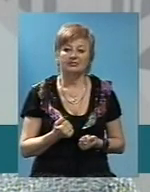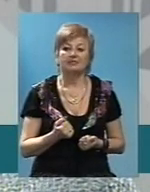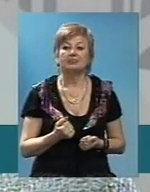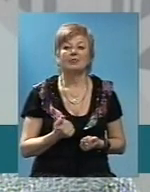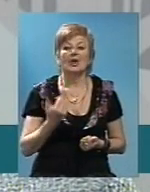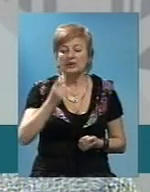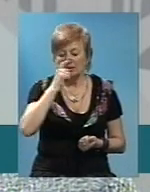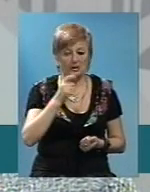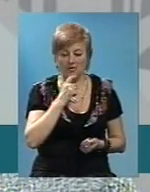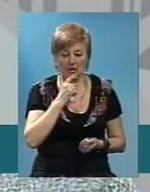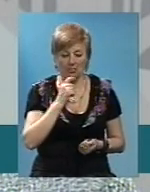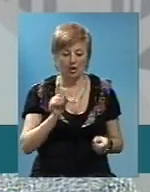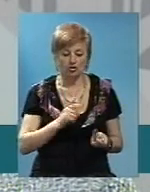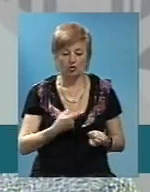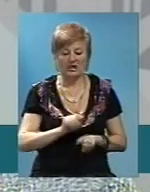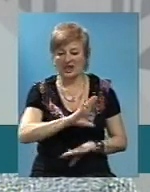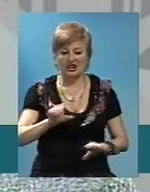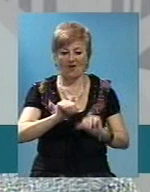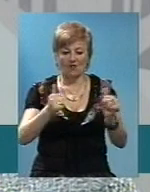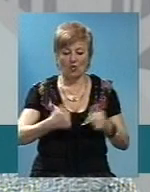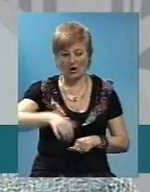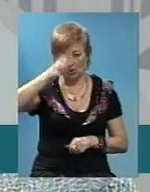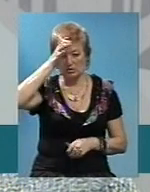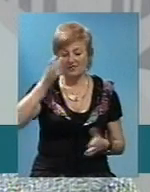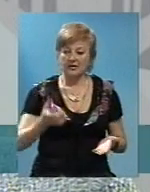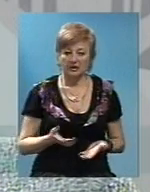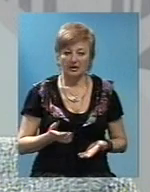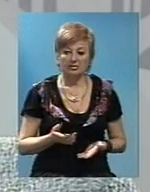вони не розуміють, що таке неформальна освіта.